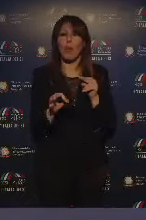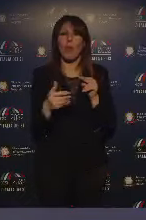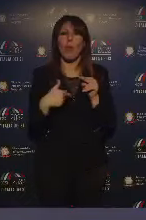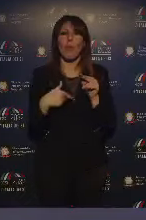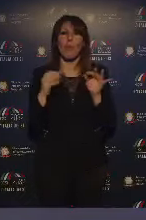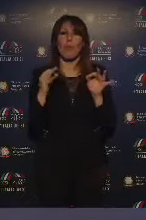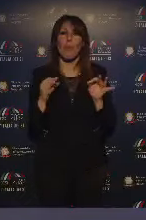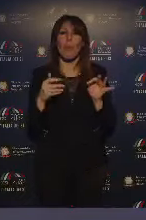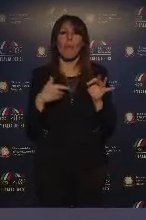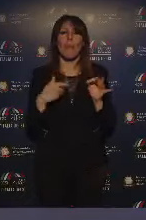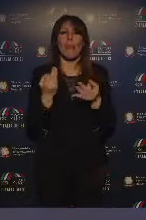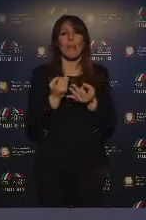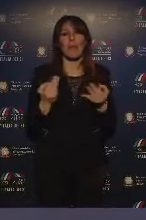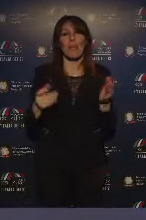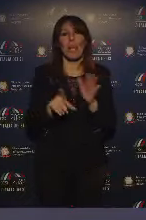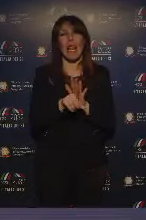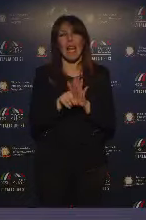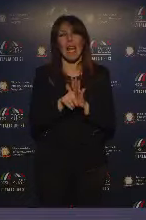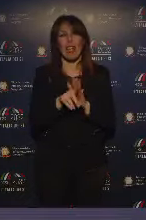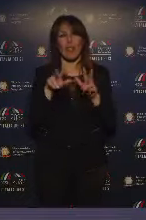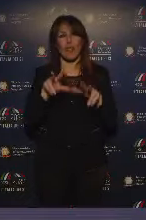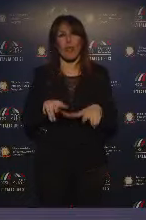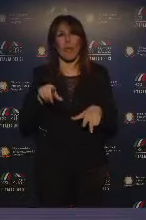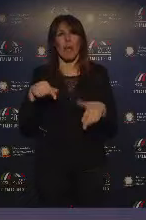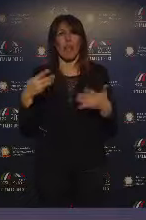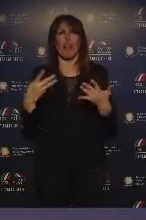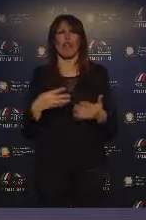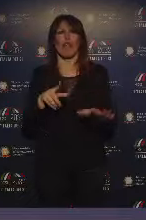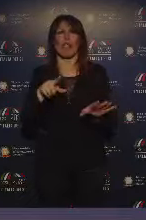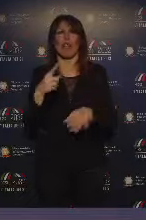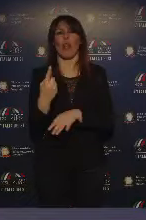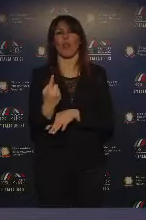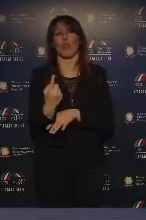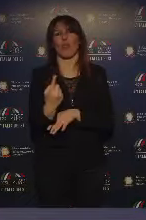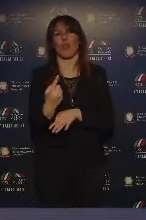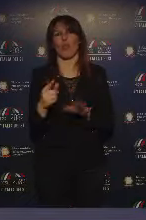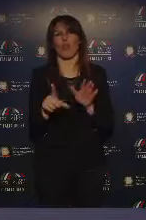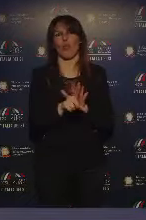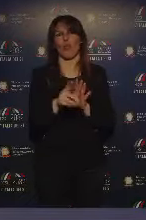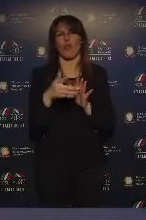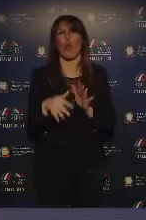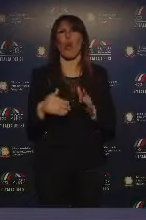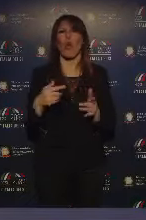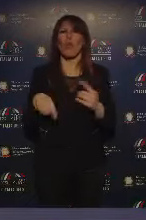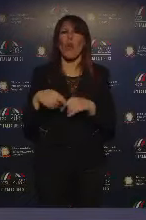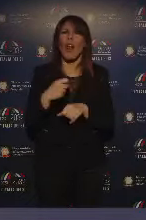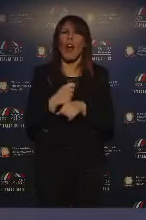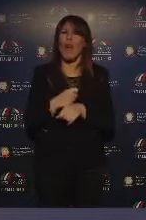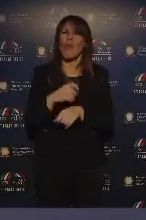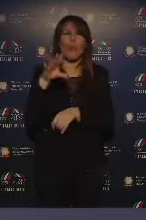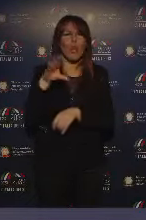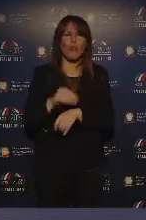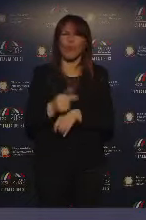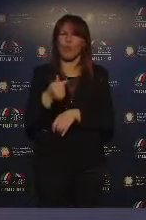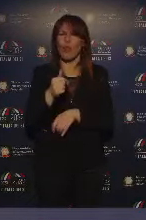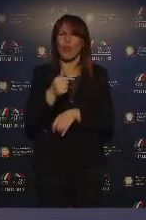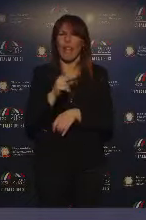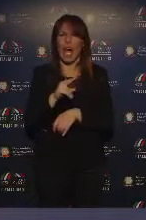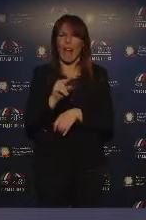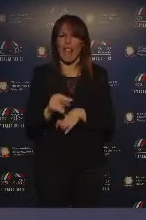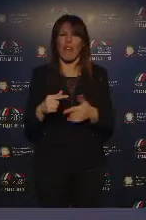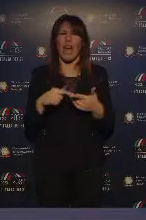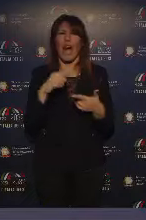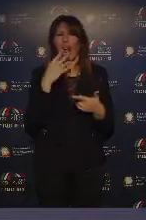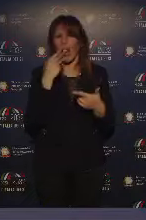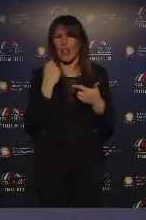stato normato per legge nel 1971 Noi stiamo lavorando su tutta sulla Tav l'alta velocità per arrivare in